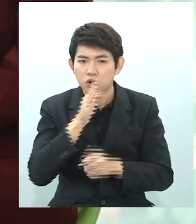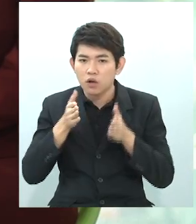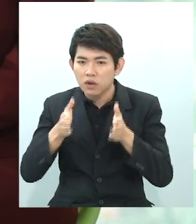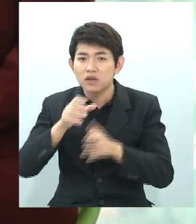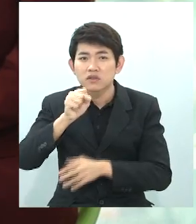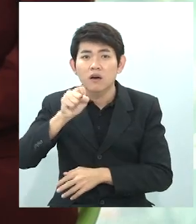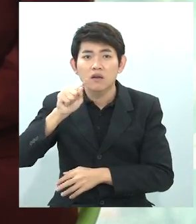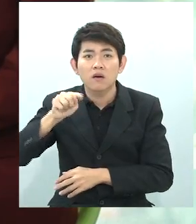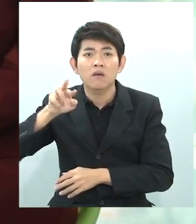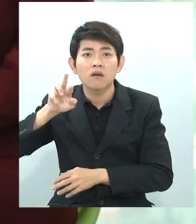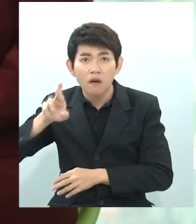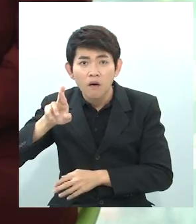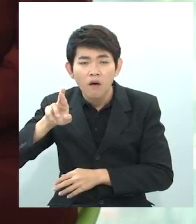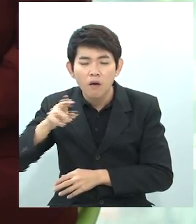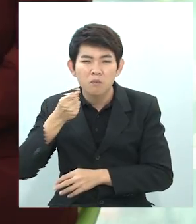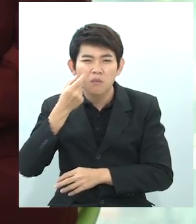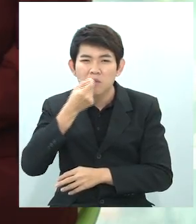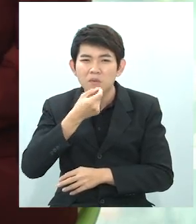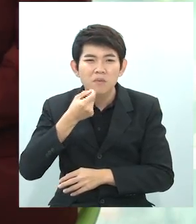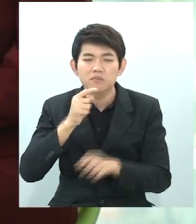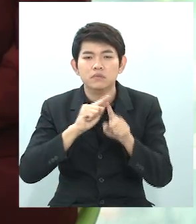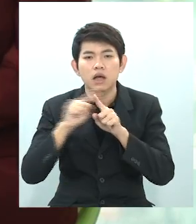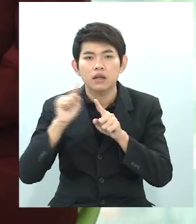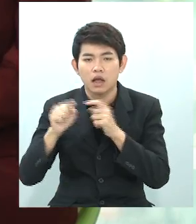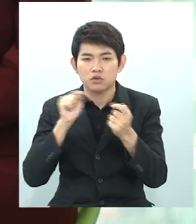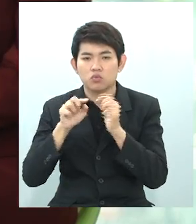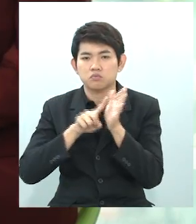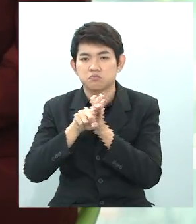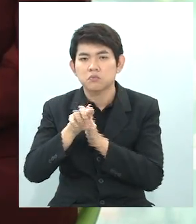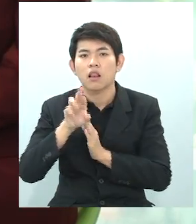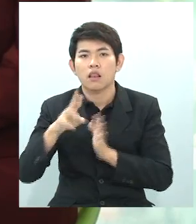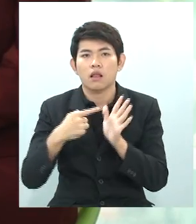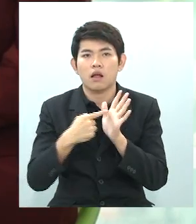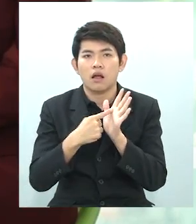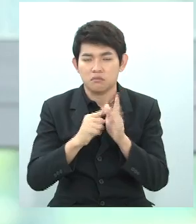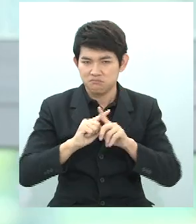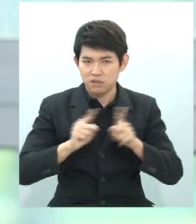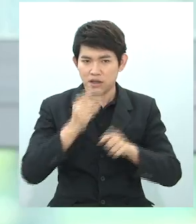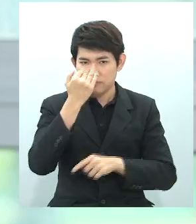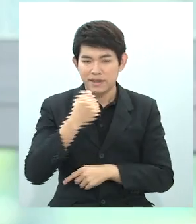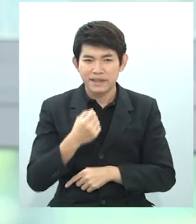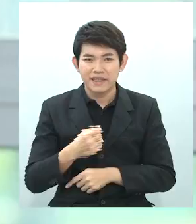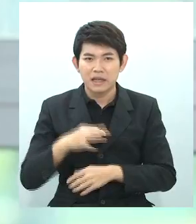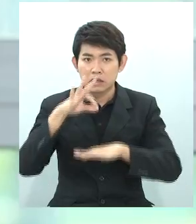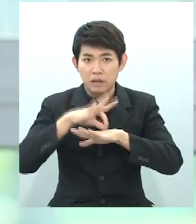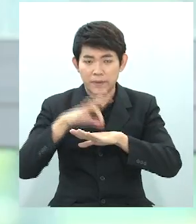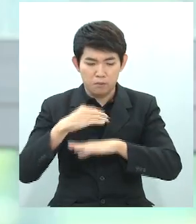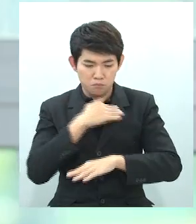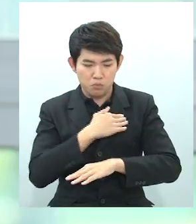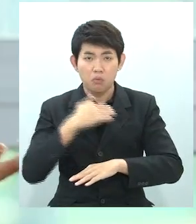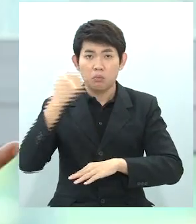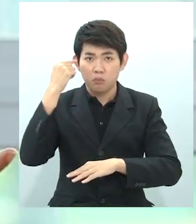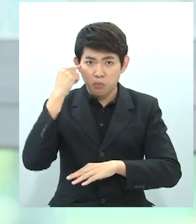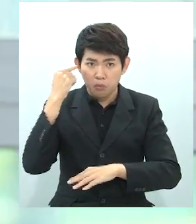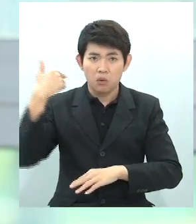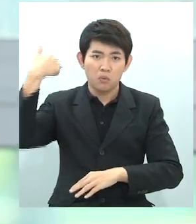คะหรือว่าอาจจะเป็นรูขุมขนอักเสบจากเชื้อแบคทีเรียหรือเชื้อรานอกจากตำแหน่งที่ ไม่เหมือนกับที่สิวปกติเป็นรอย